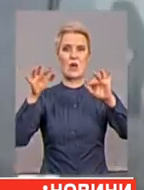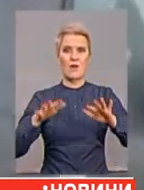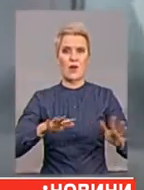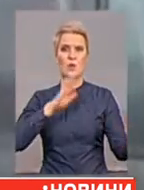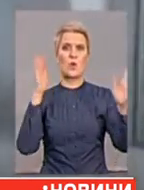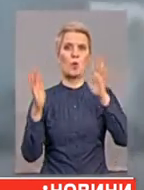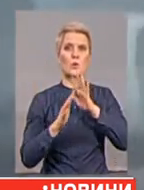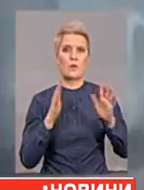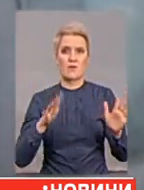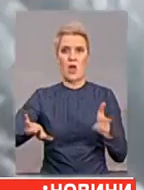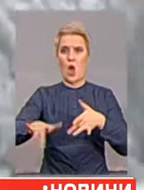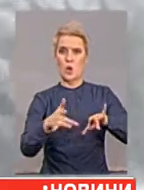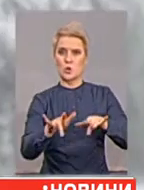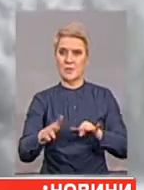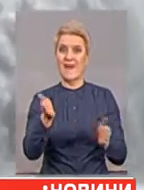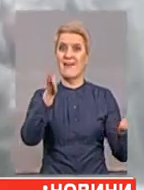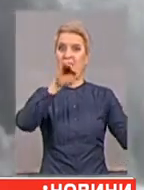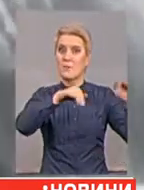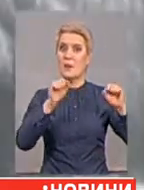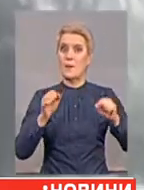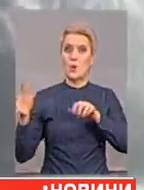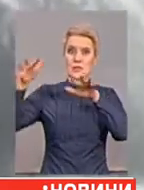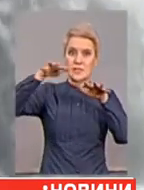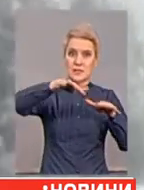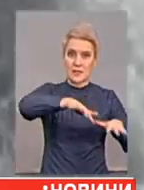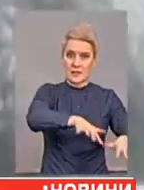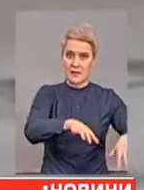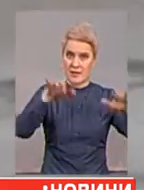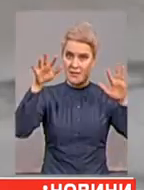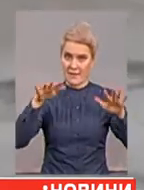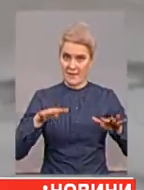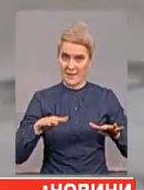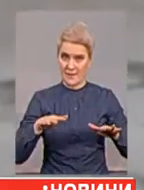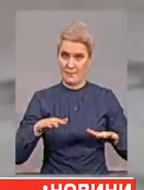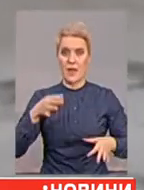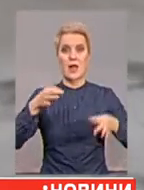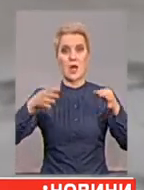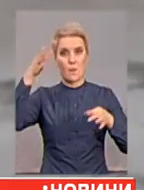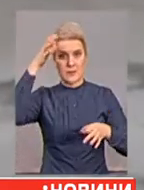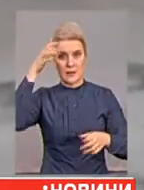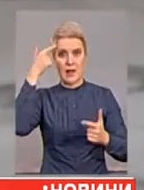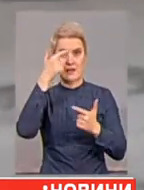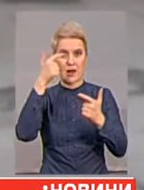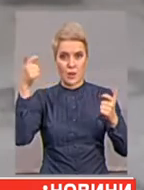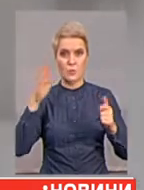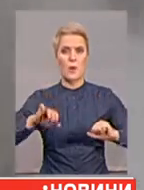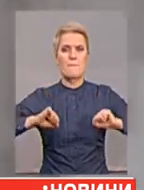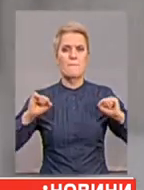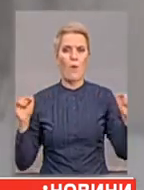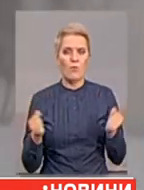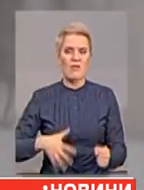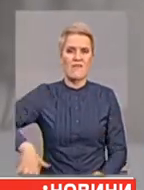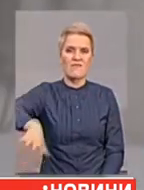дорогах, а також ожеледицю. У Карпатах небезпека сходження лавин. Крім того, гідрометцентрі нагадують про значне похолодання майже по